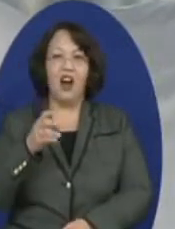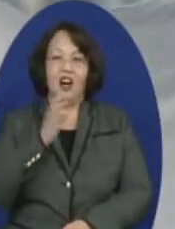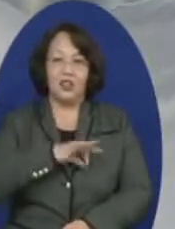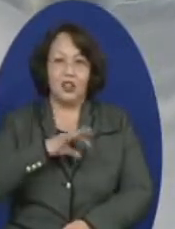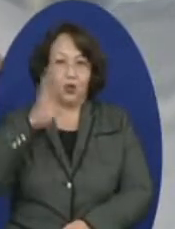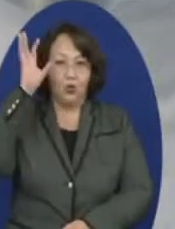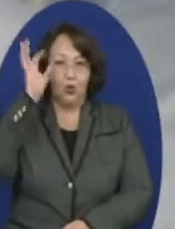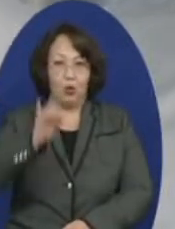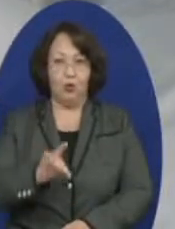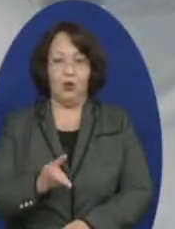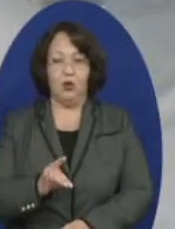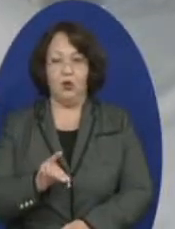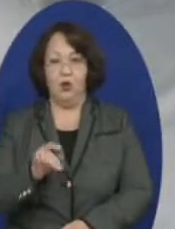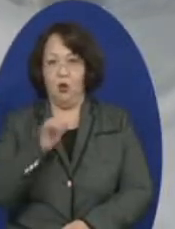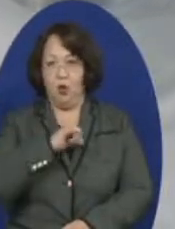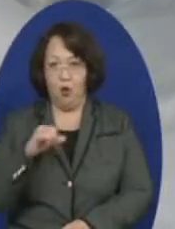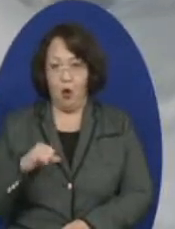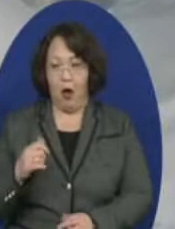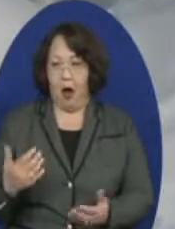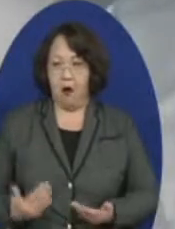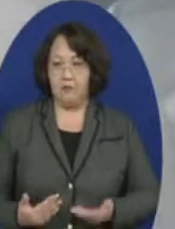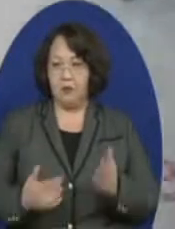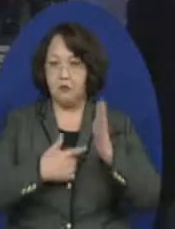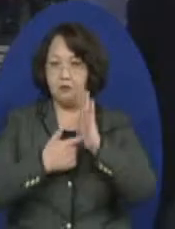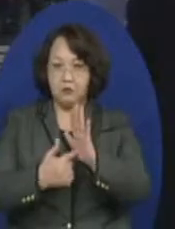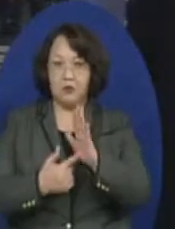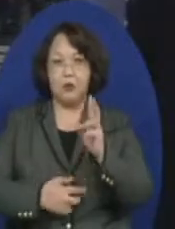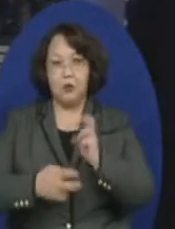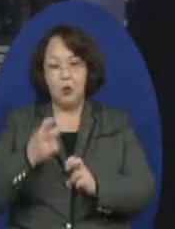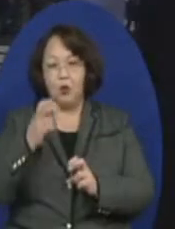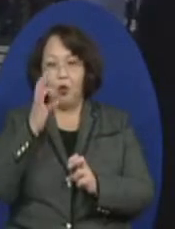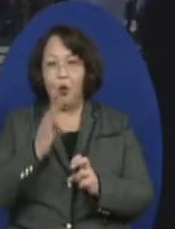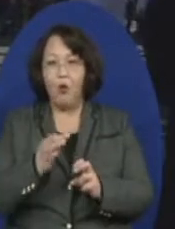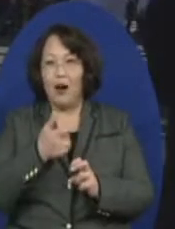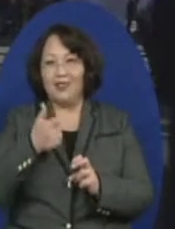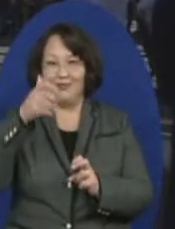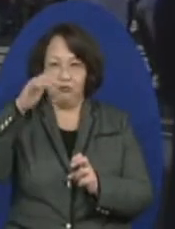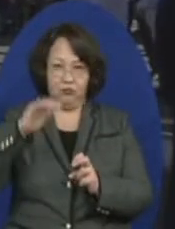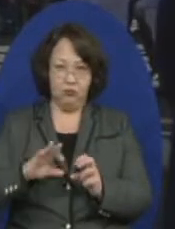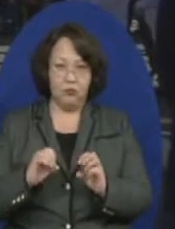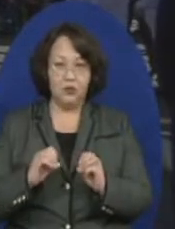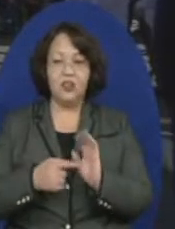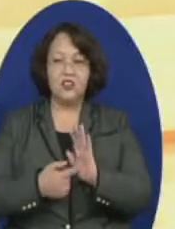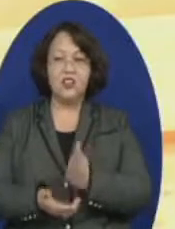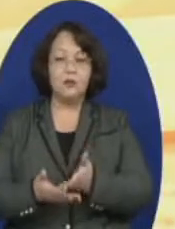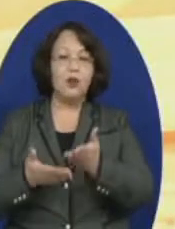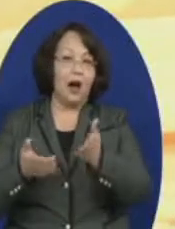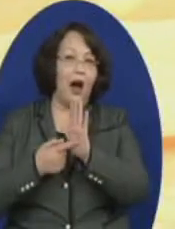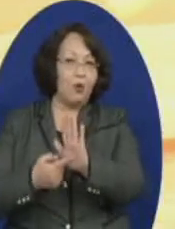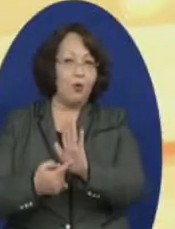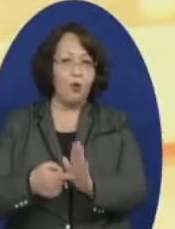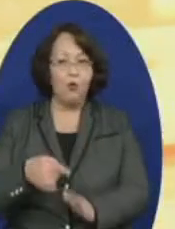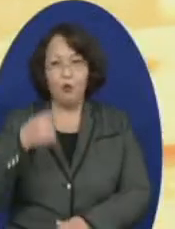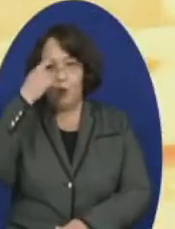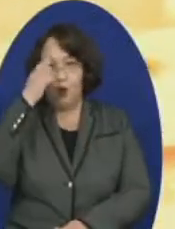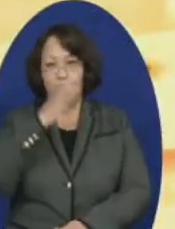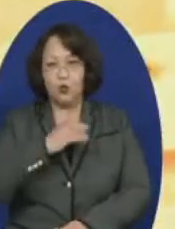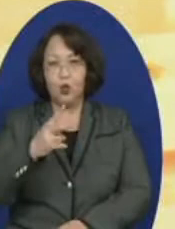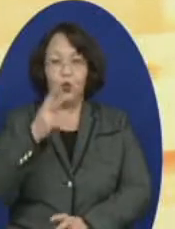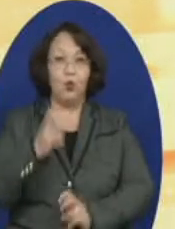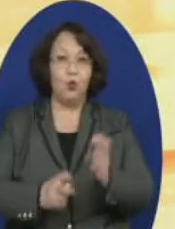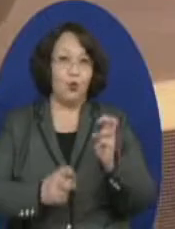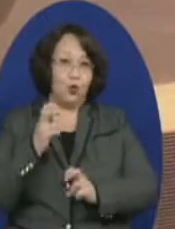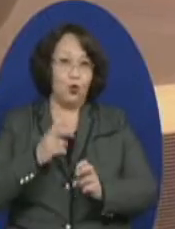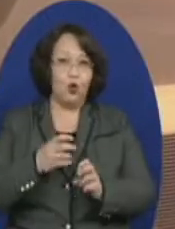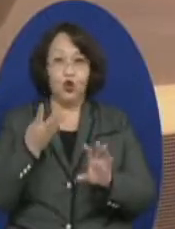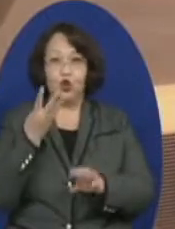харуулахын тулд үйлдэлээрээ энийг дэмжиж харуулнаа. Апу дэйри компани тухайд Монгол сүүний үйлдвэрийн 40